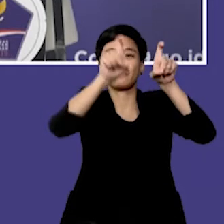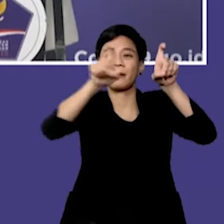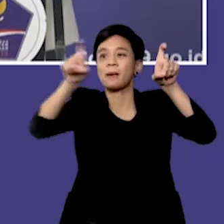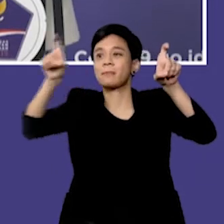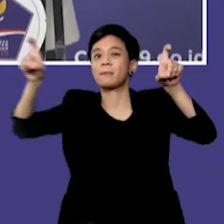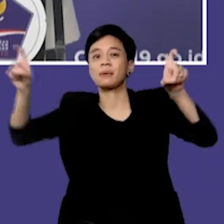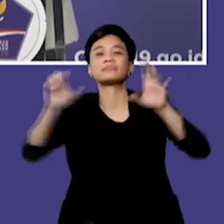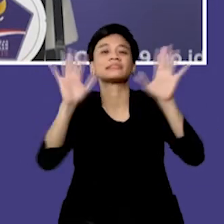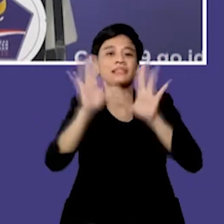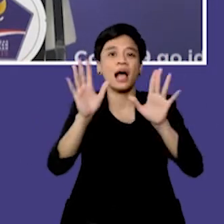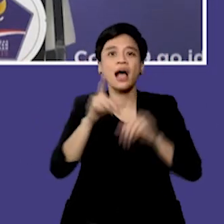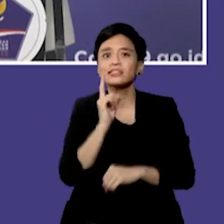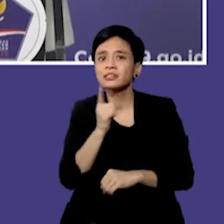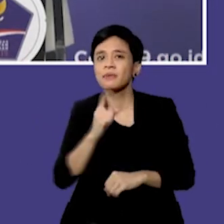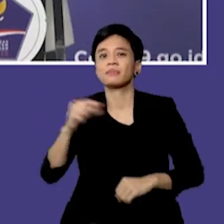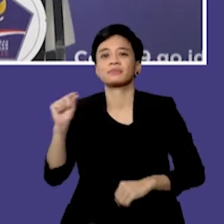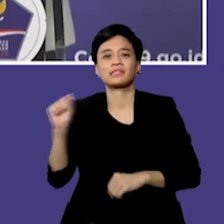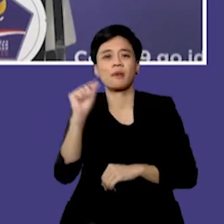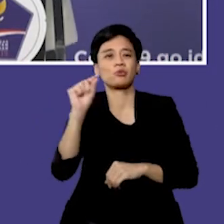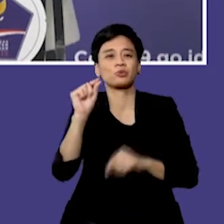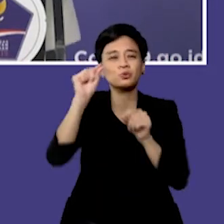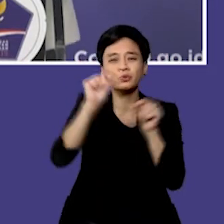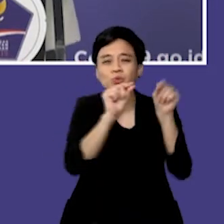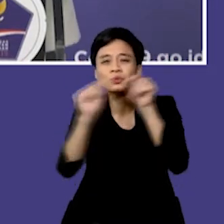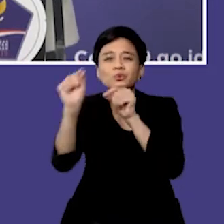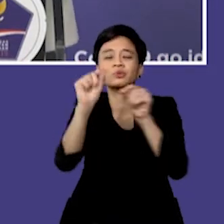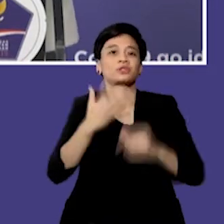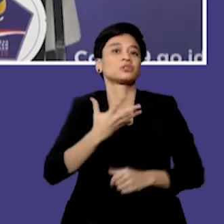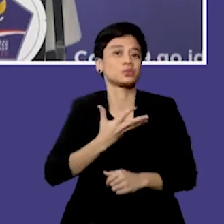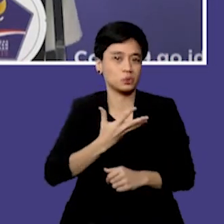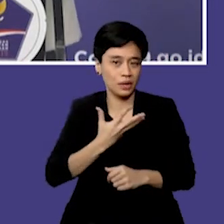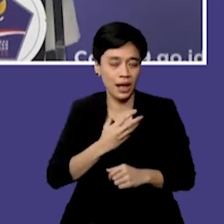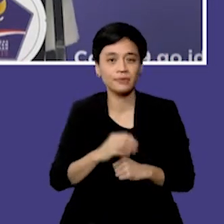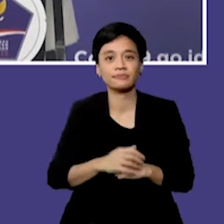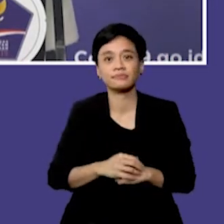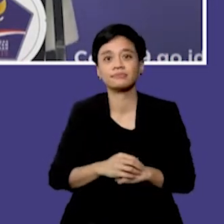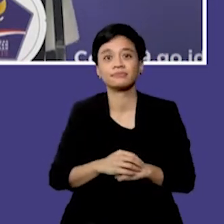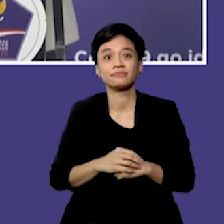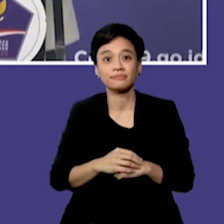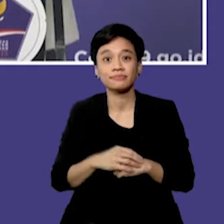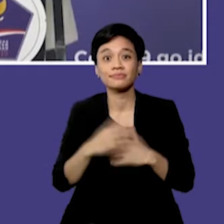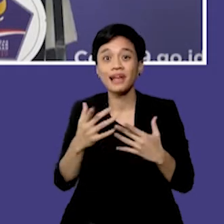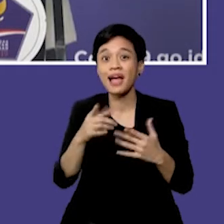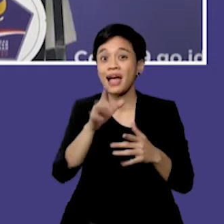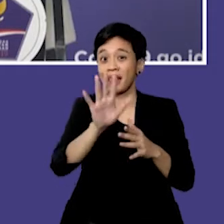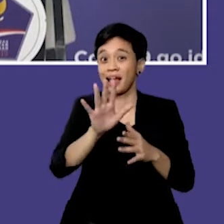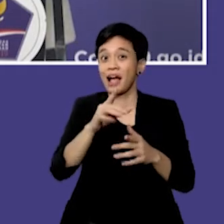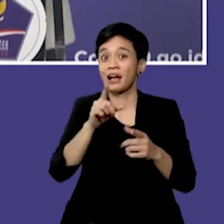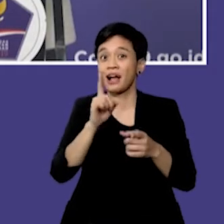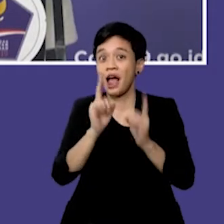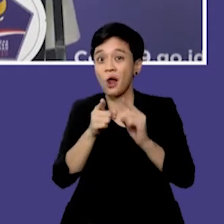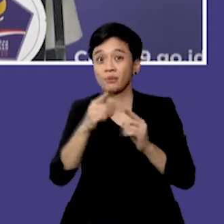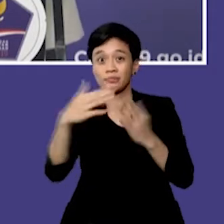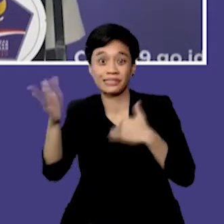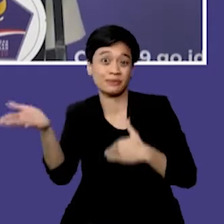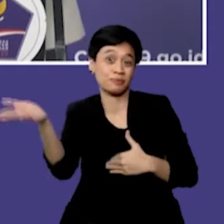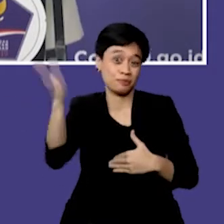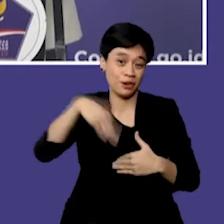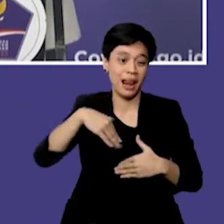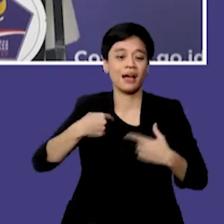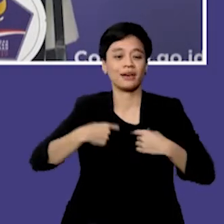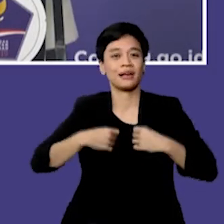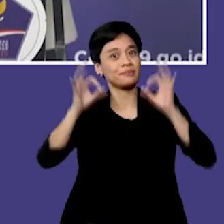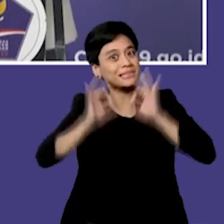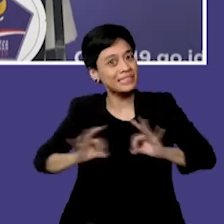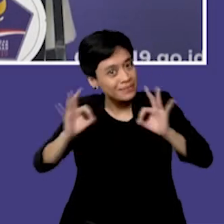dalam rumah. Nah, kebiasaan baru yang mengharuskan kita untuk membersihkan diri setelah sampai pulang di rumah, sekaligus memastikan pakaian